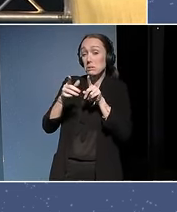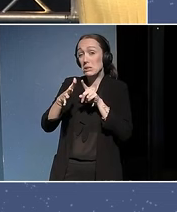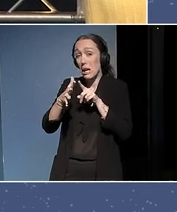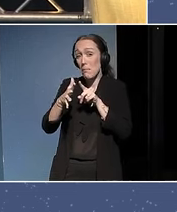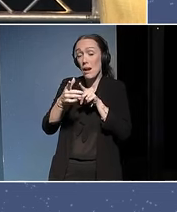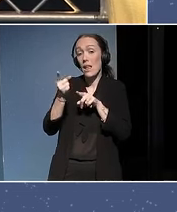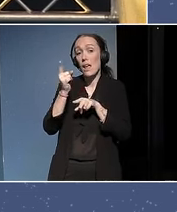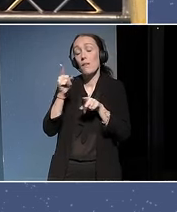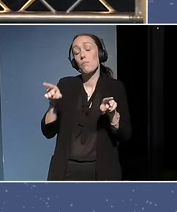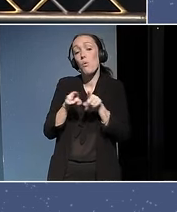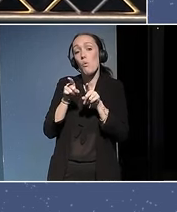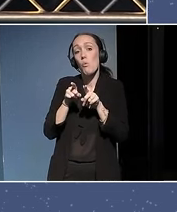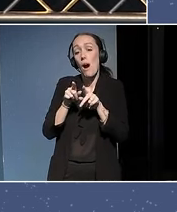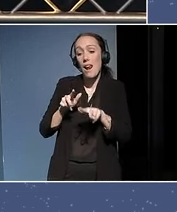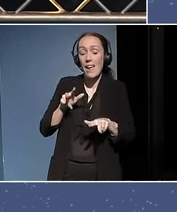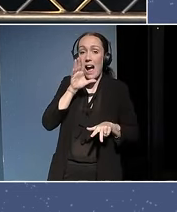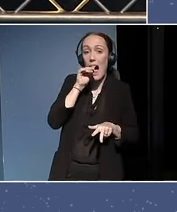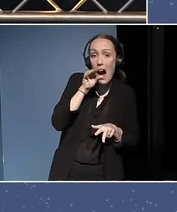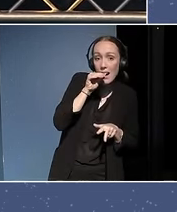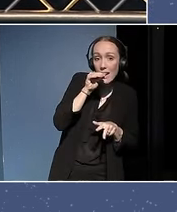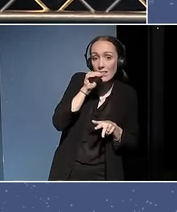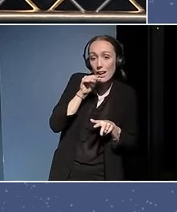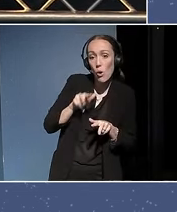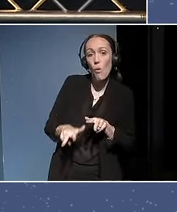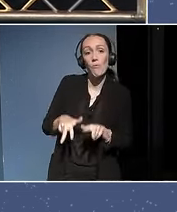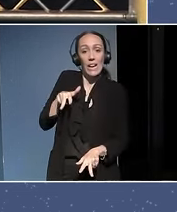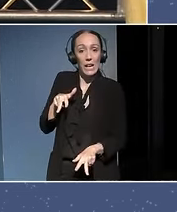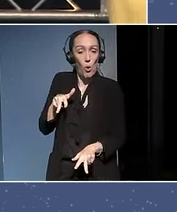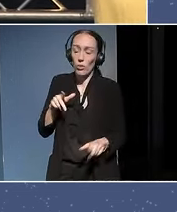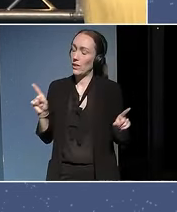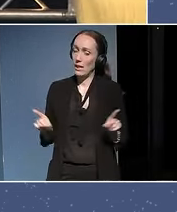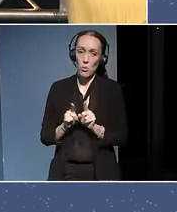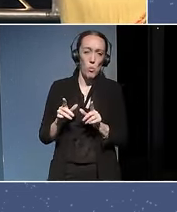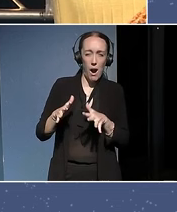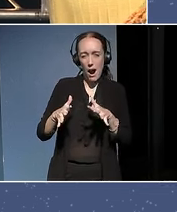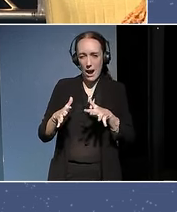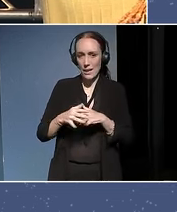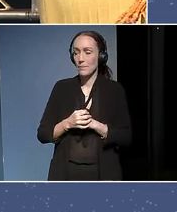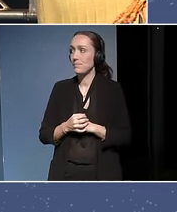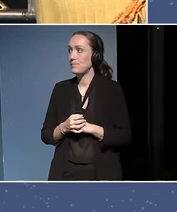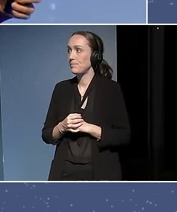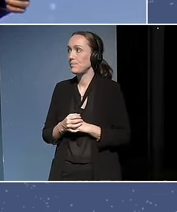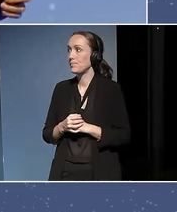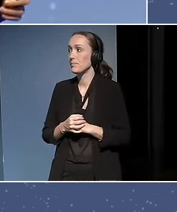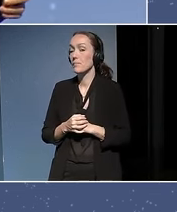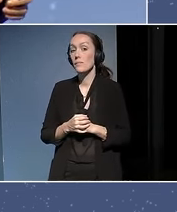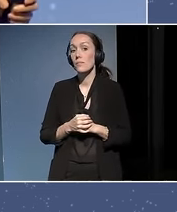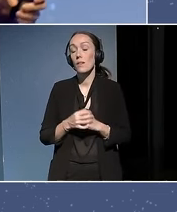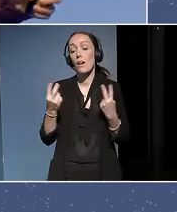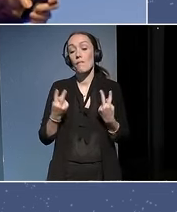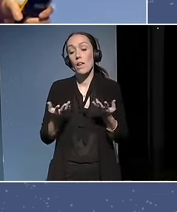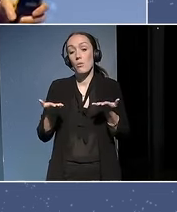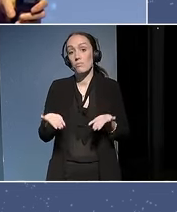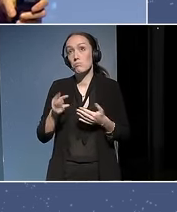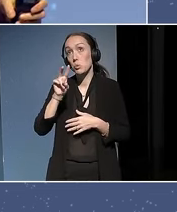Fenicotteri e delle anatre non è un caso siccome al momento abbiamo ancora poche ossa